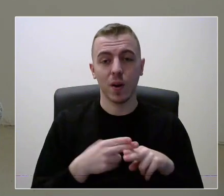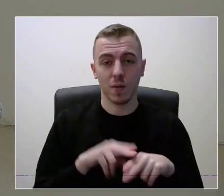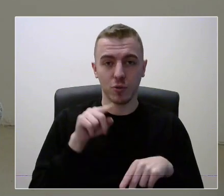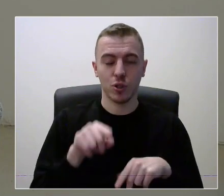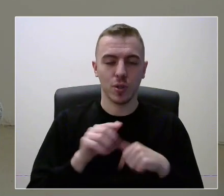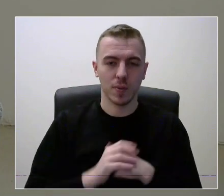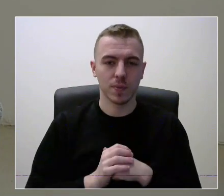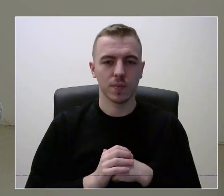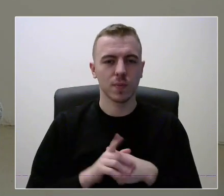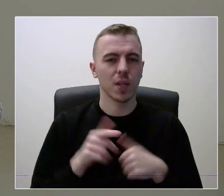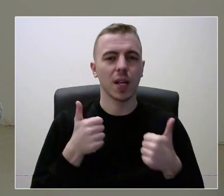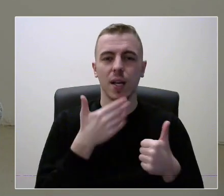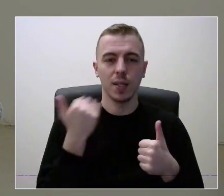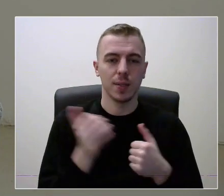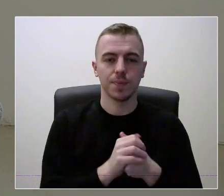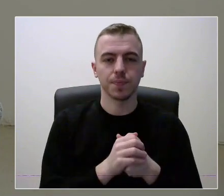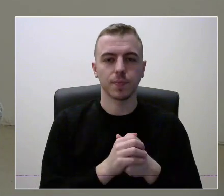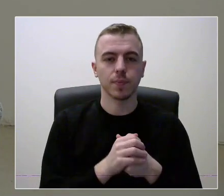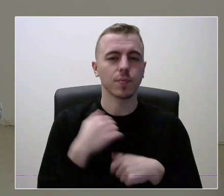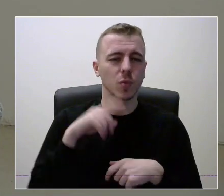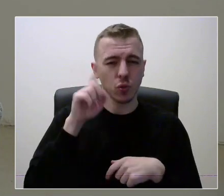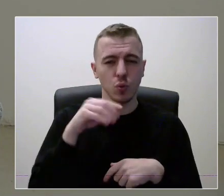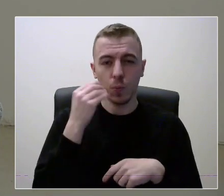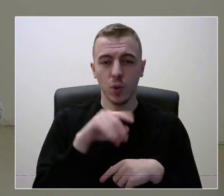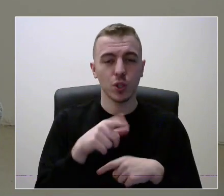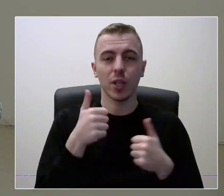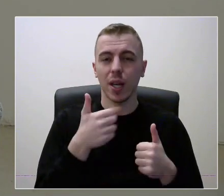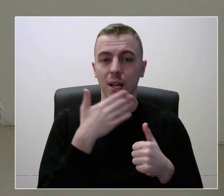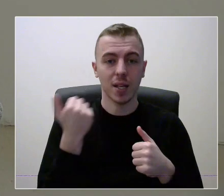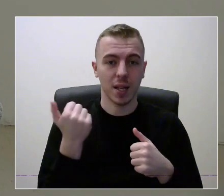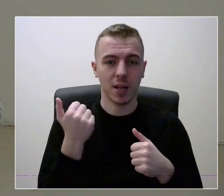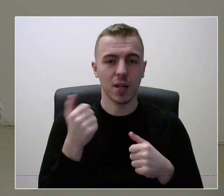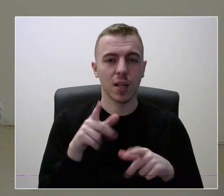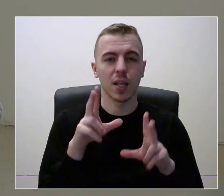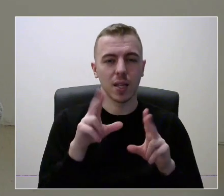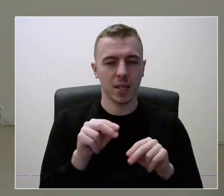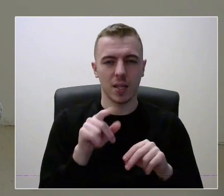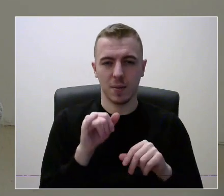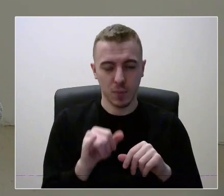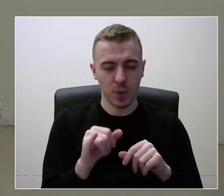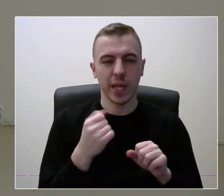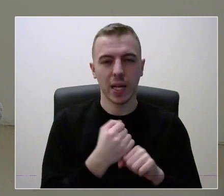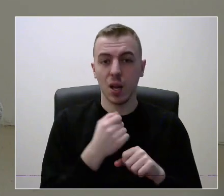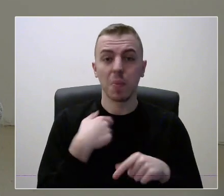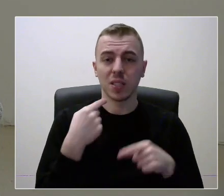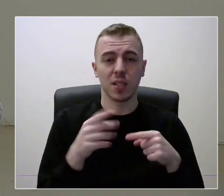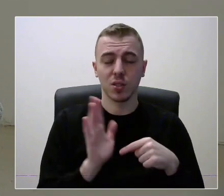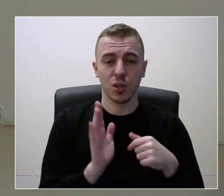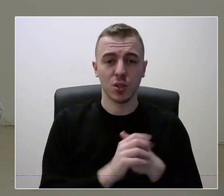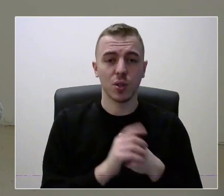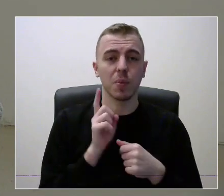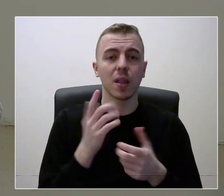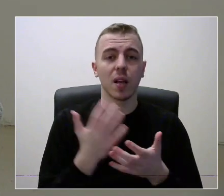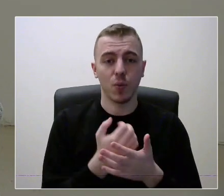Nėra geras dalykas, tai mes pažinom puikiai, nėra tai geri dalykai, tai yra smerktini dalykai. Tai niekas to nesiginčia, bet gaunasi kaip